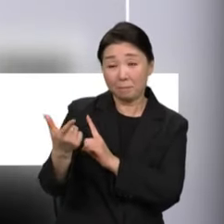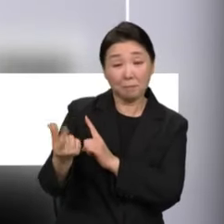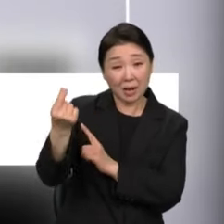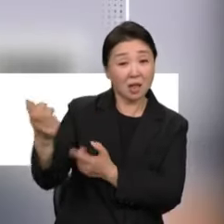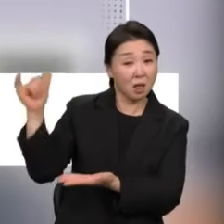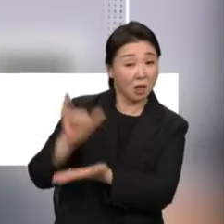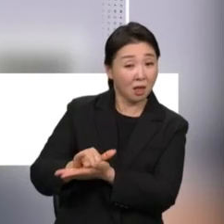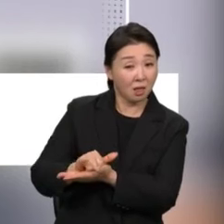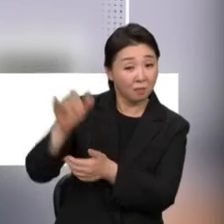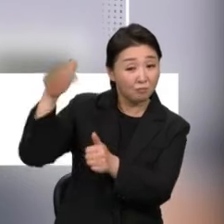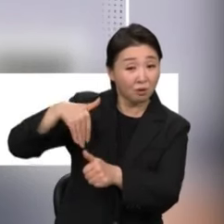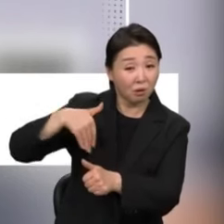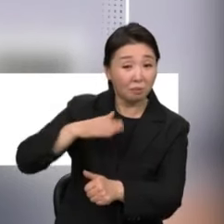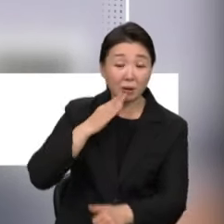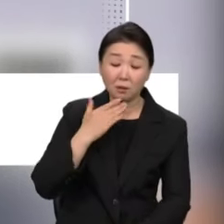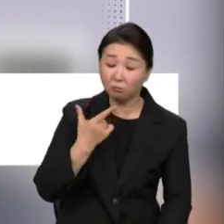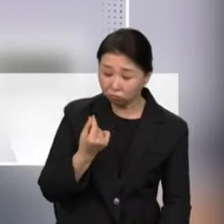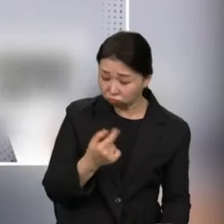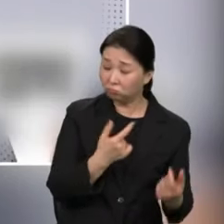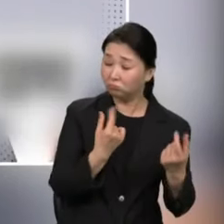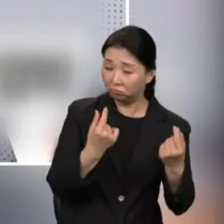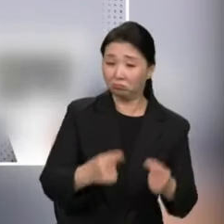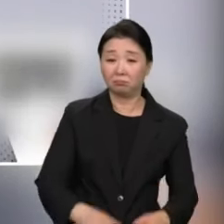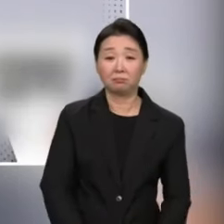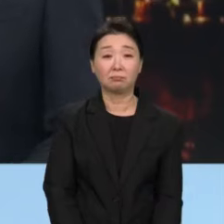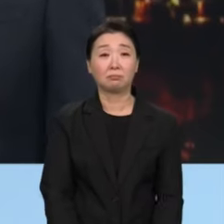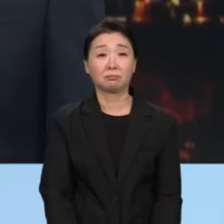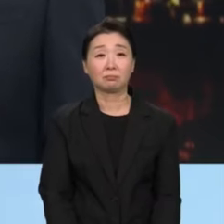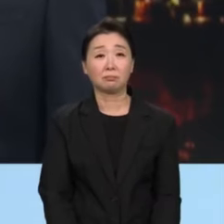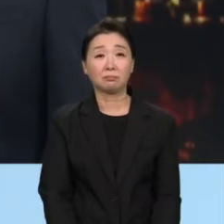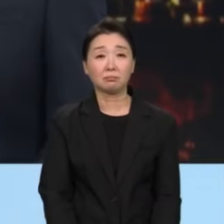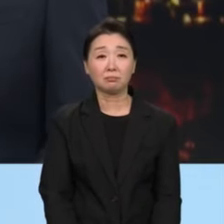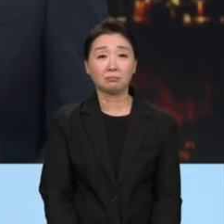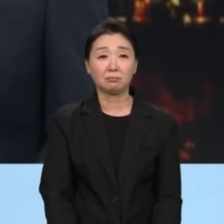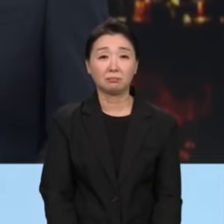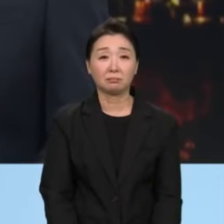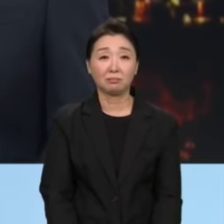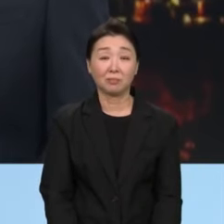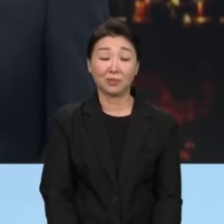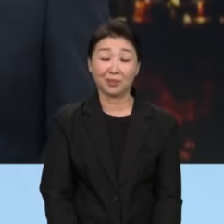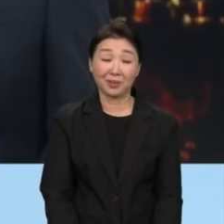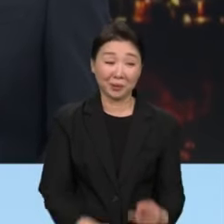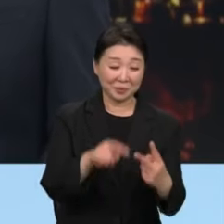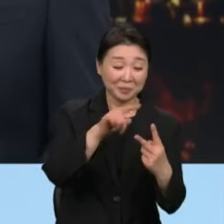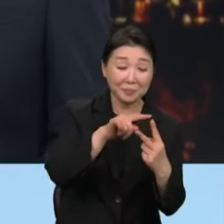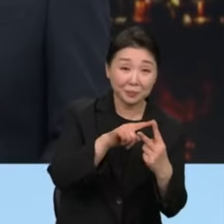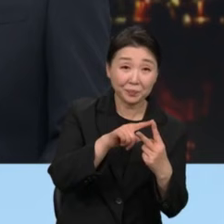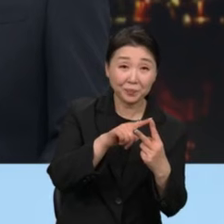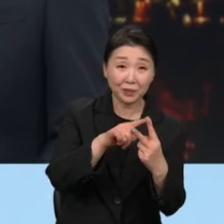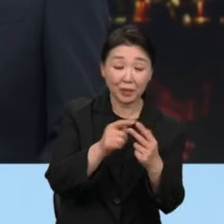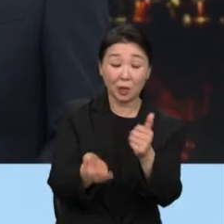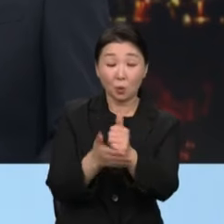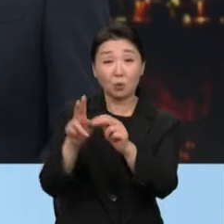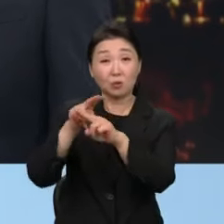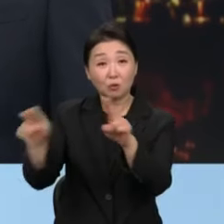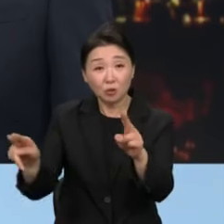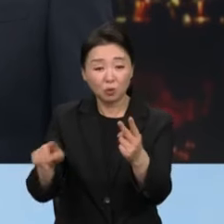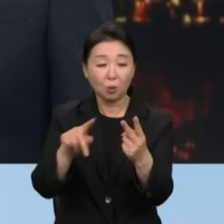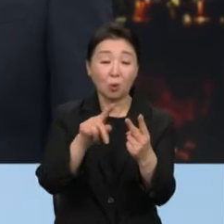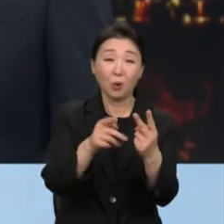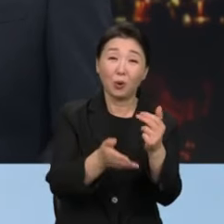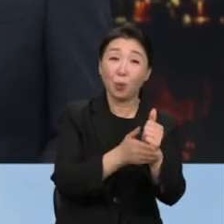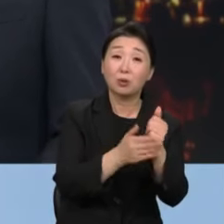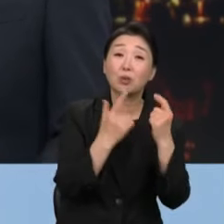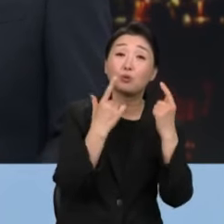맞다 어 저 그렇게 생각합니다네 그러니까 한 사람은 공천이 취소가 됐고 한 사람은 공천이 유지가 된